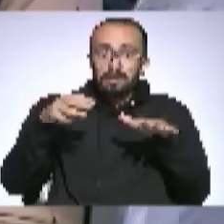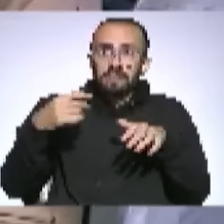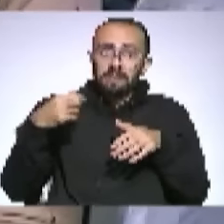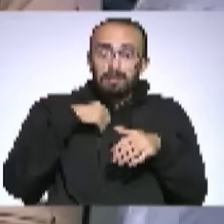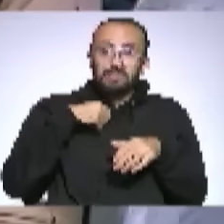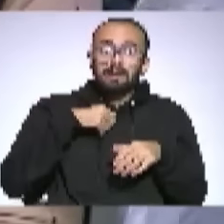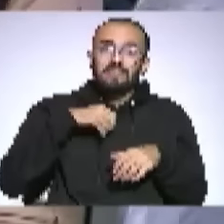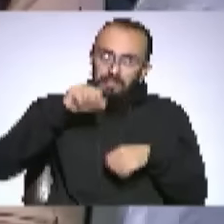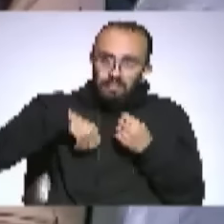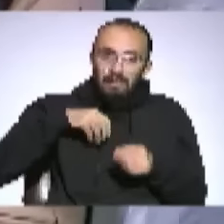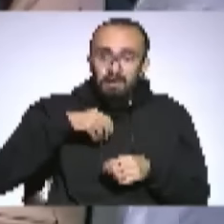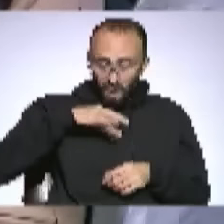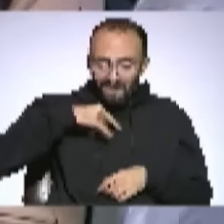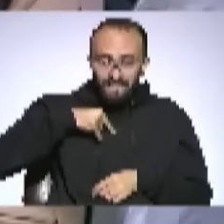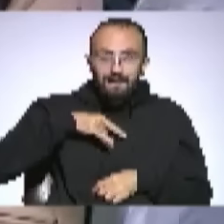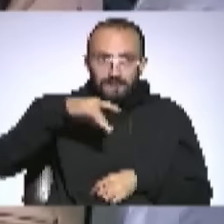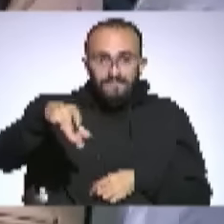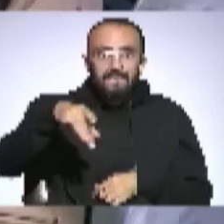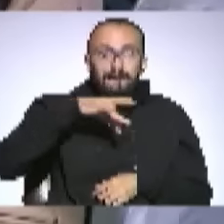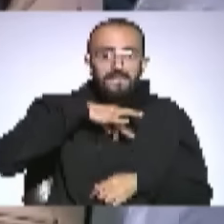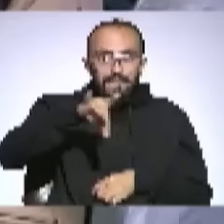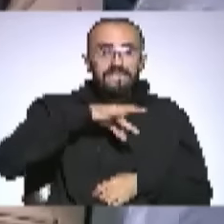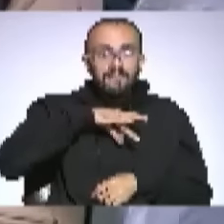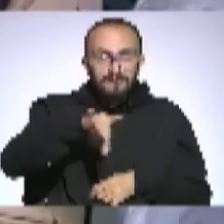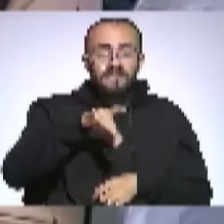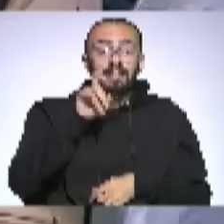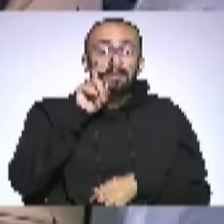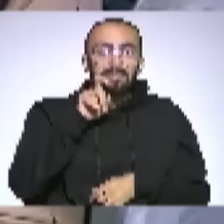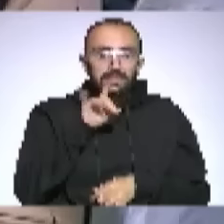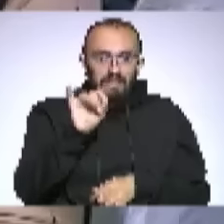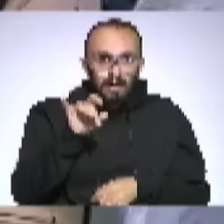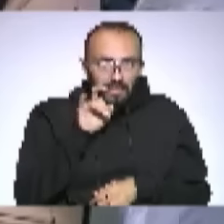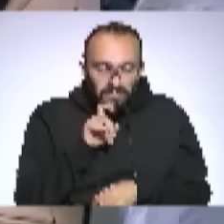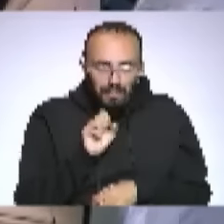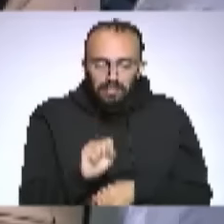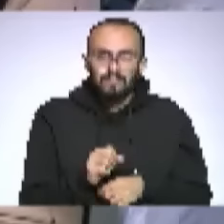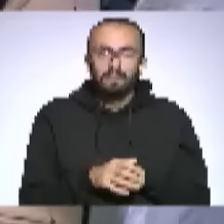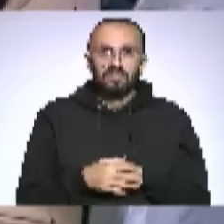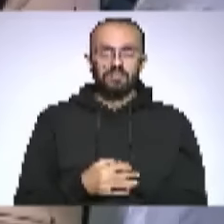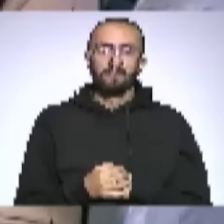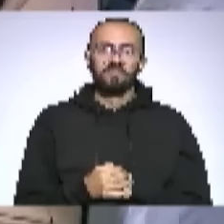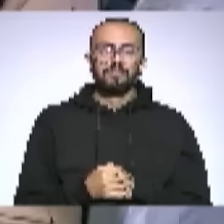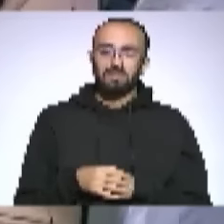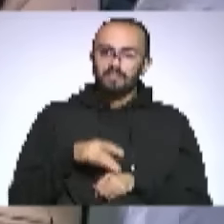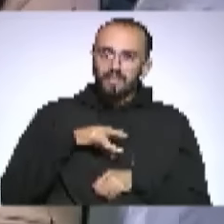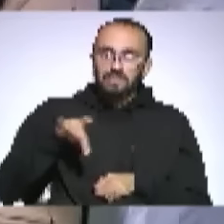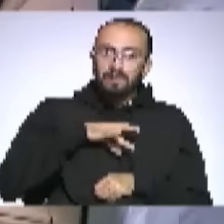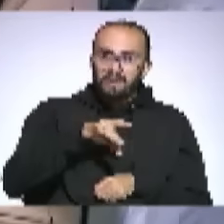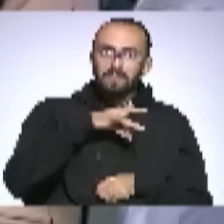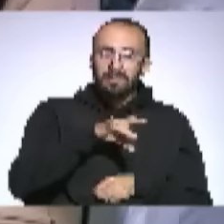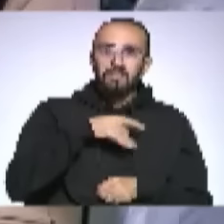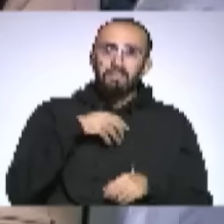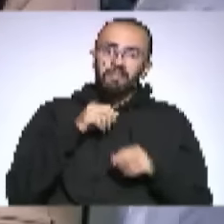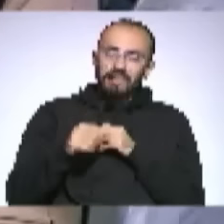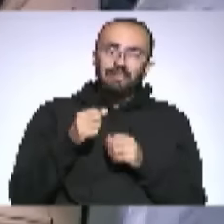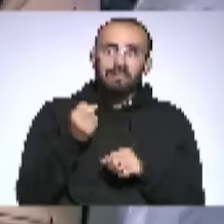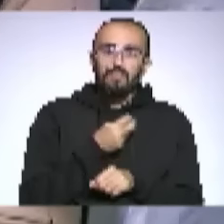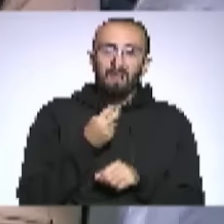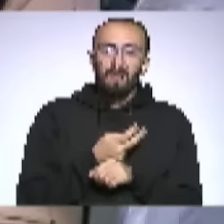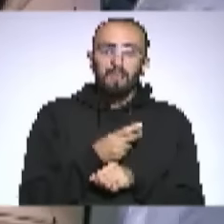عن قصد الاهل يجب متابعه الابن المسافر للشغل دينيا وتوصيته بالبعد عن الخطيه وان المرض ده